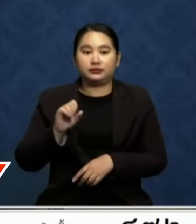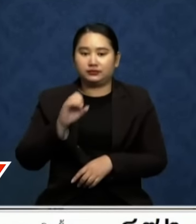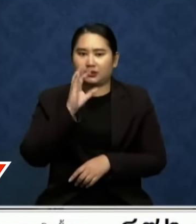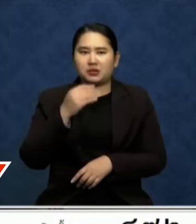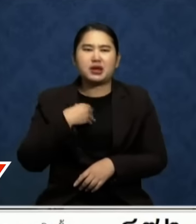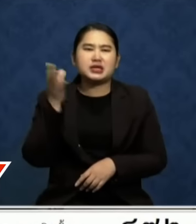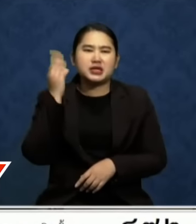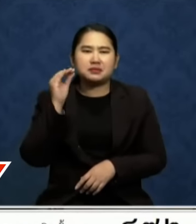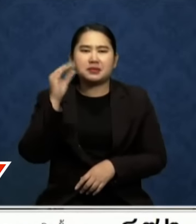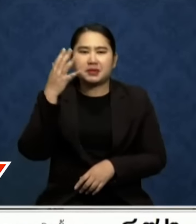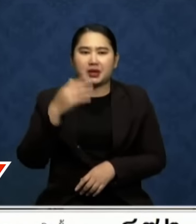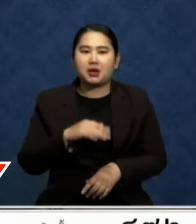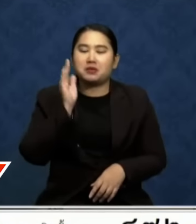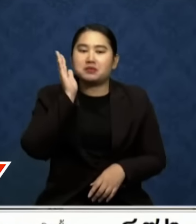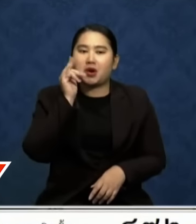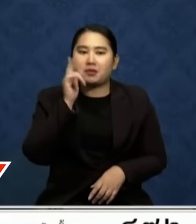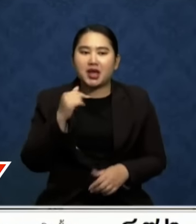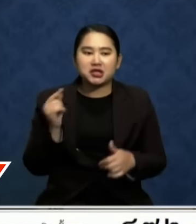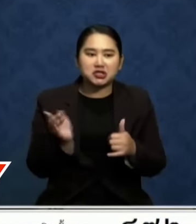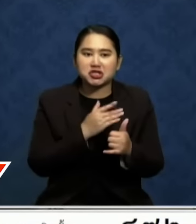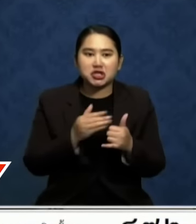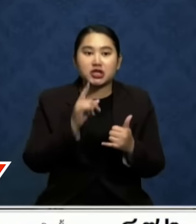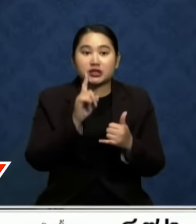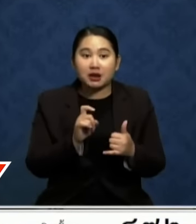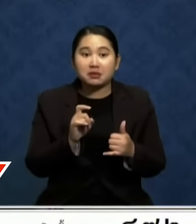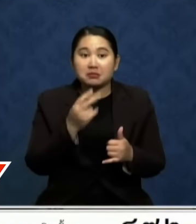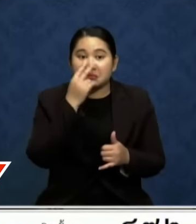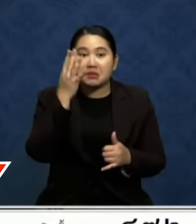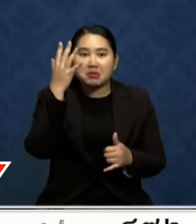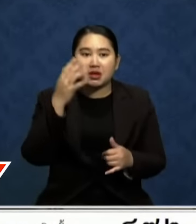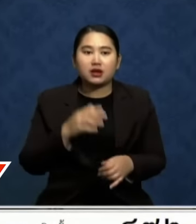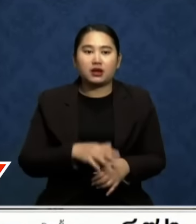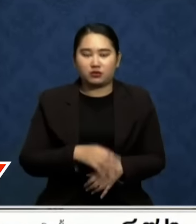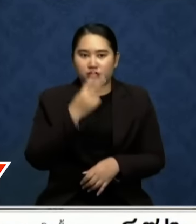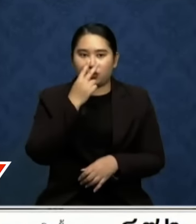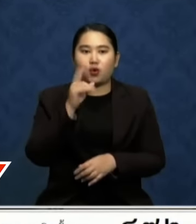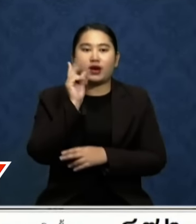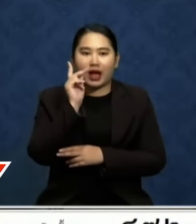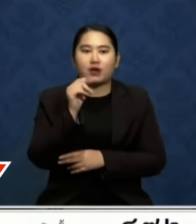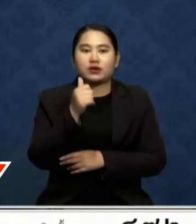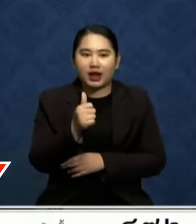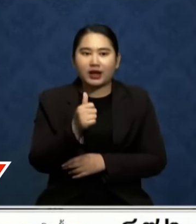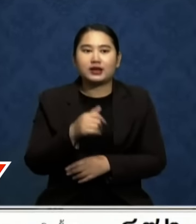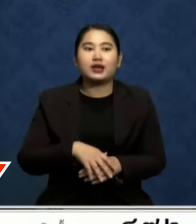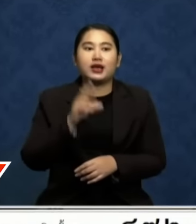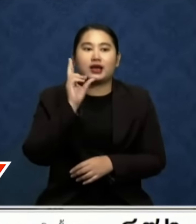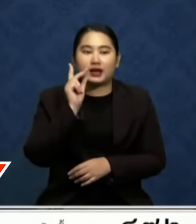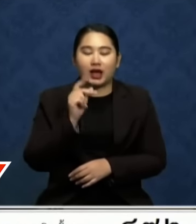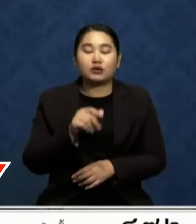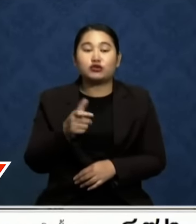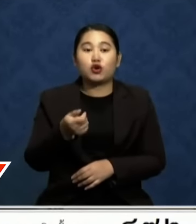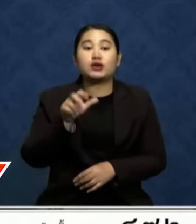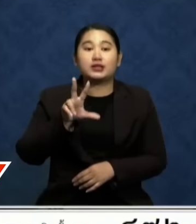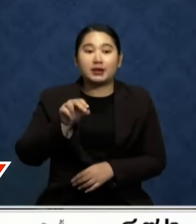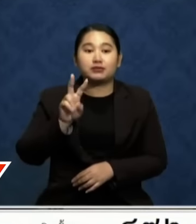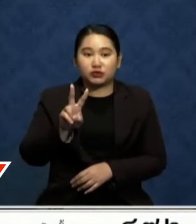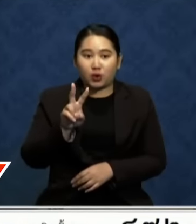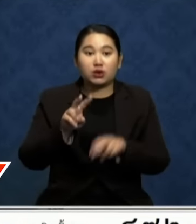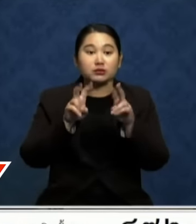ยได้ยินหรอกพ่อแม่ที่ไหนจะมาตีลูกจนตายท่านไปเซิร์ชนะคะข่าวจากไทยรัฐ32วันที่20กันยา2566